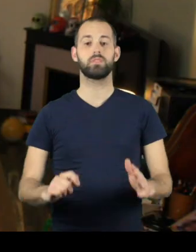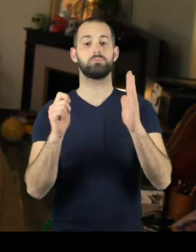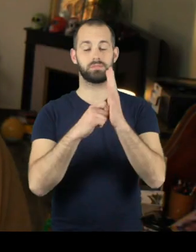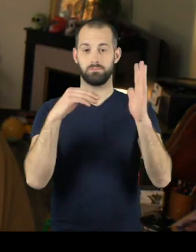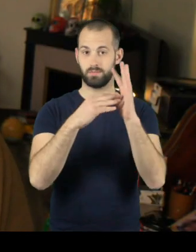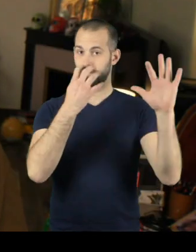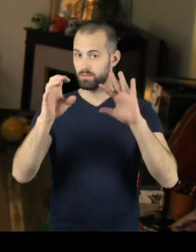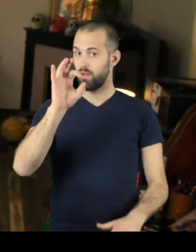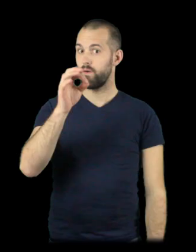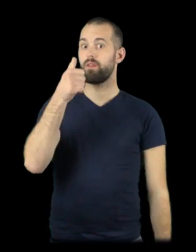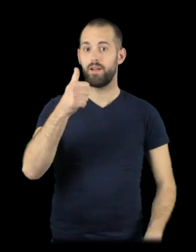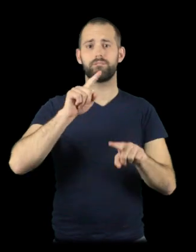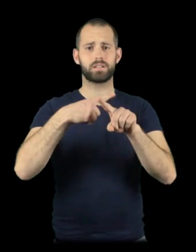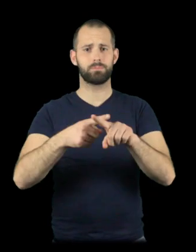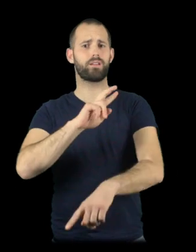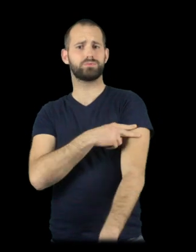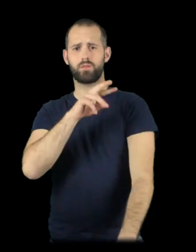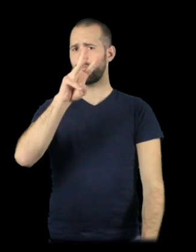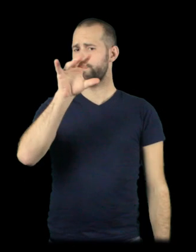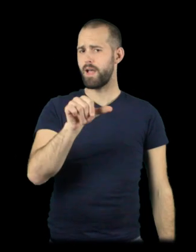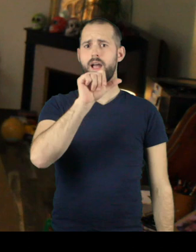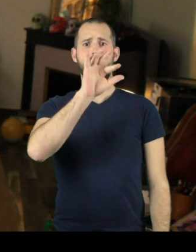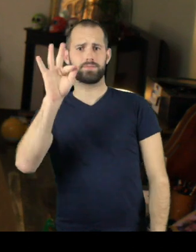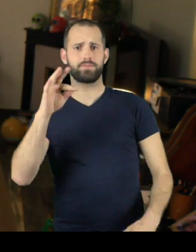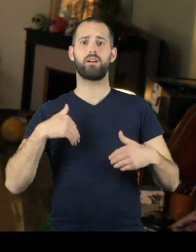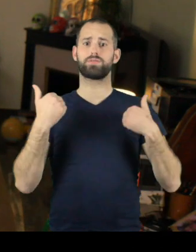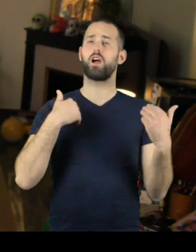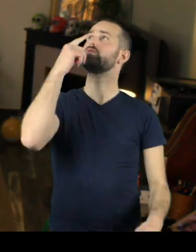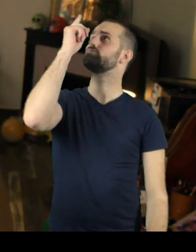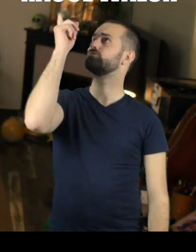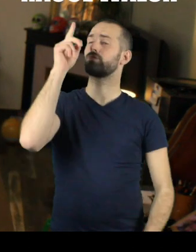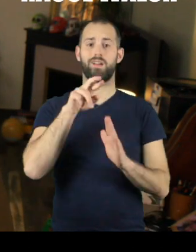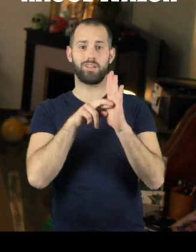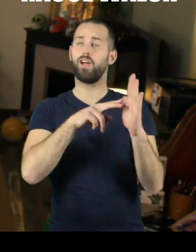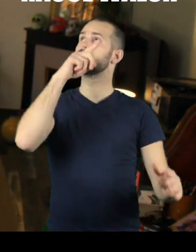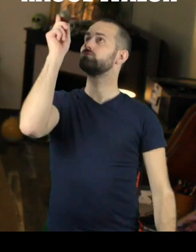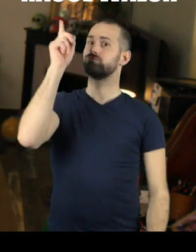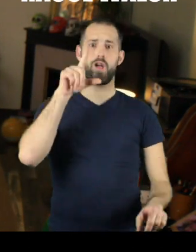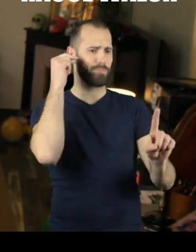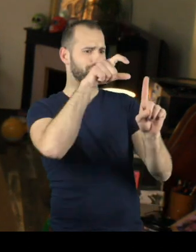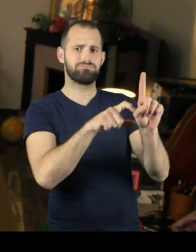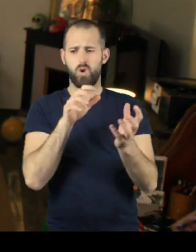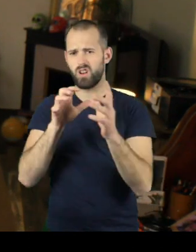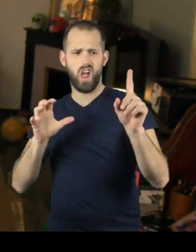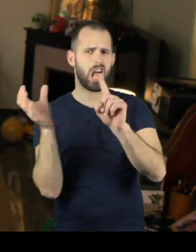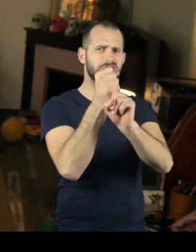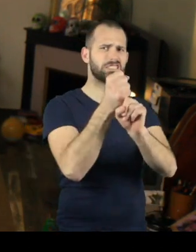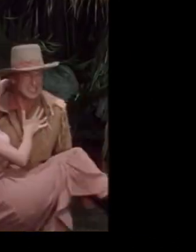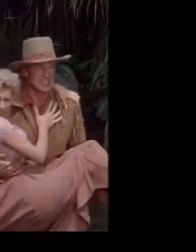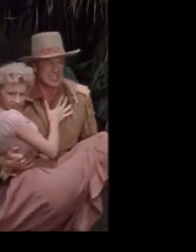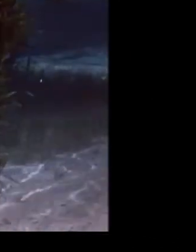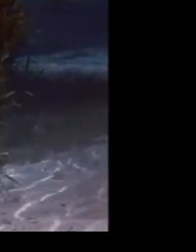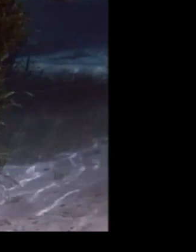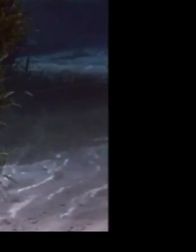En 1951, dans le film Les Aventures du Capitaine Wyatt, avec Gary Cooper, réalisé par Raoul Walsh, un personnage se fait manger par un